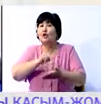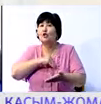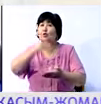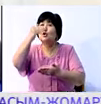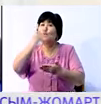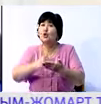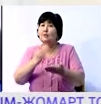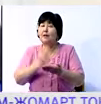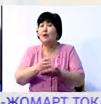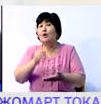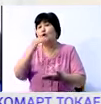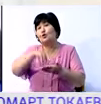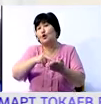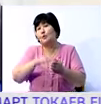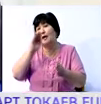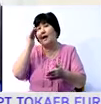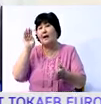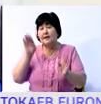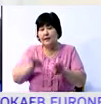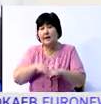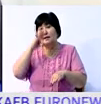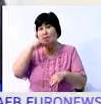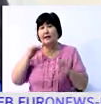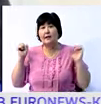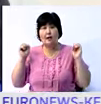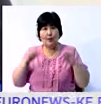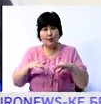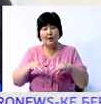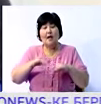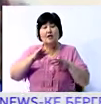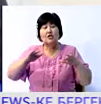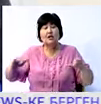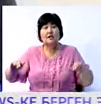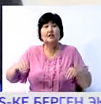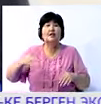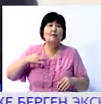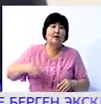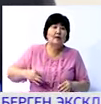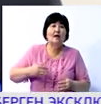жұмыс жоспарына сәйкес әкелер өздері басын қосып тұрады, перзенттерінің, шәкірттерінің